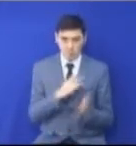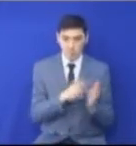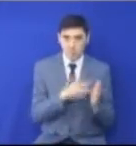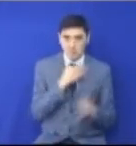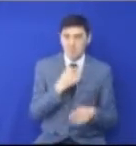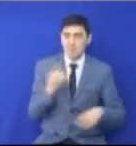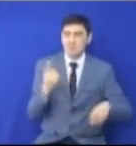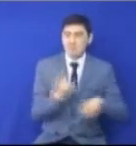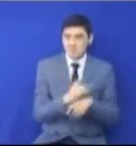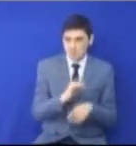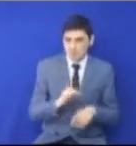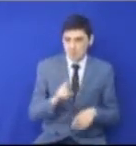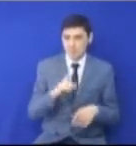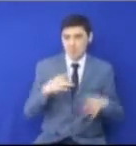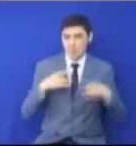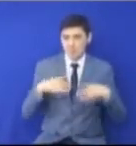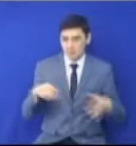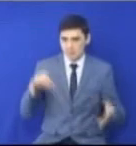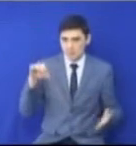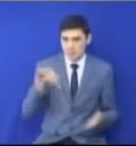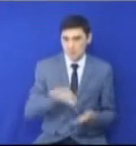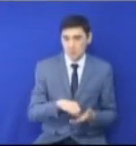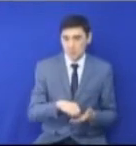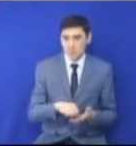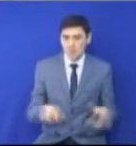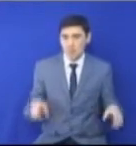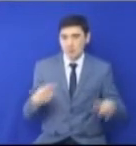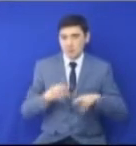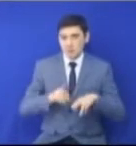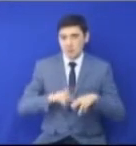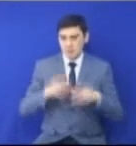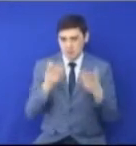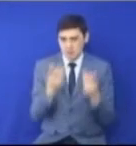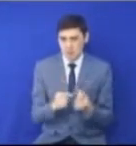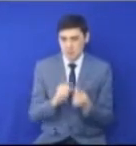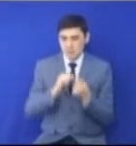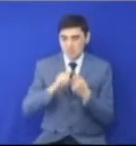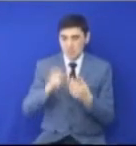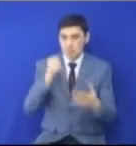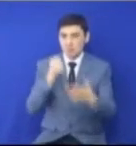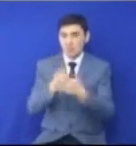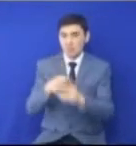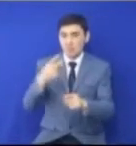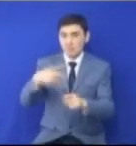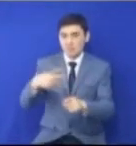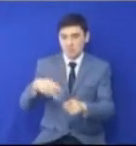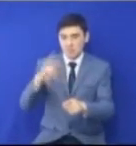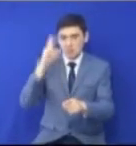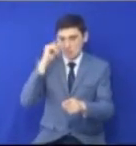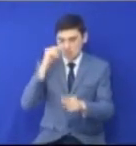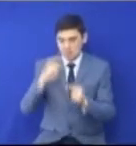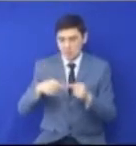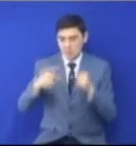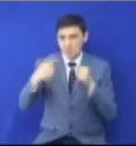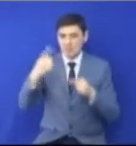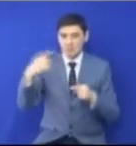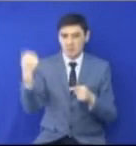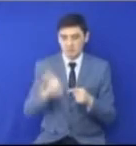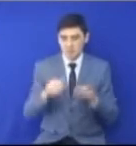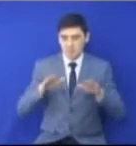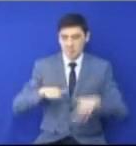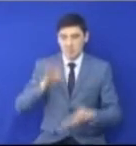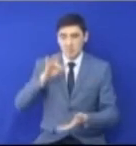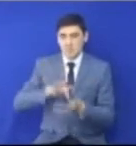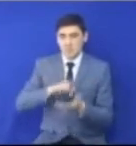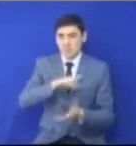отырмыз. Бүгіннен бастап, яғни бүгінгі мерекелік күннен бастап 20-сына дейін, яғни бір апта уақытында осы орталық саябақта